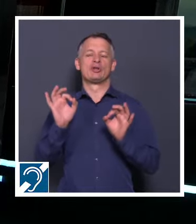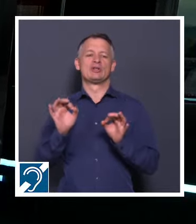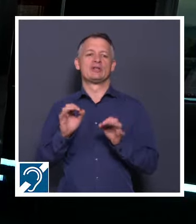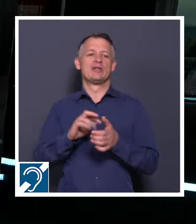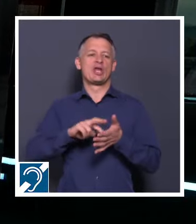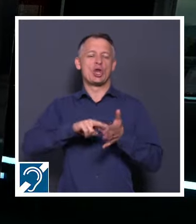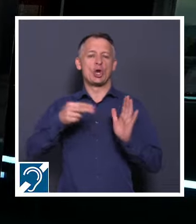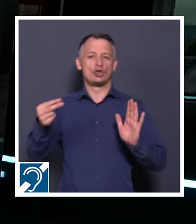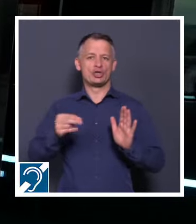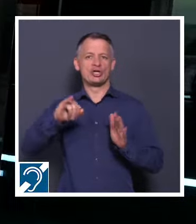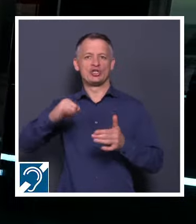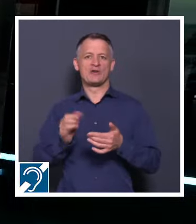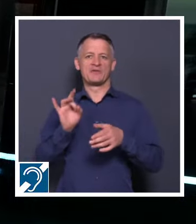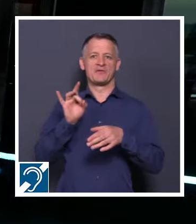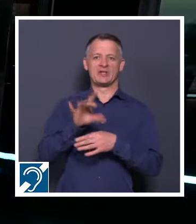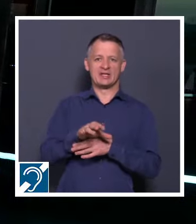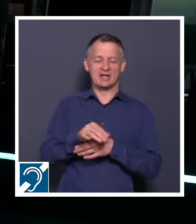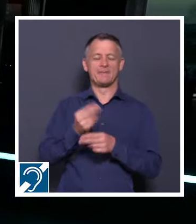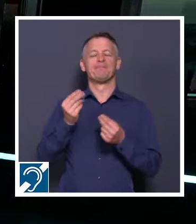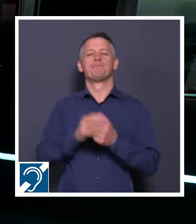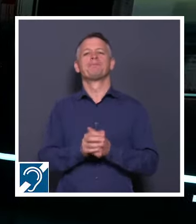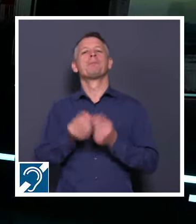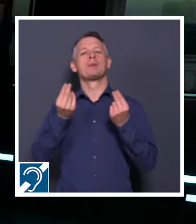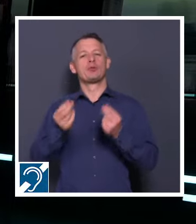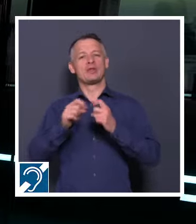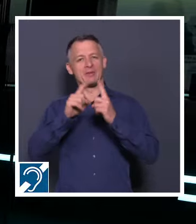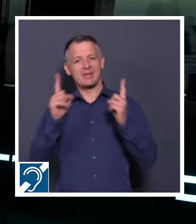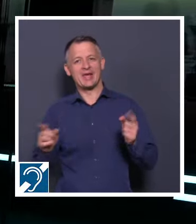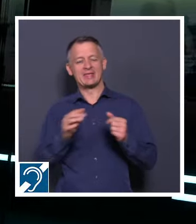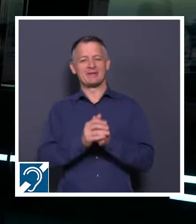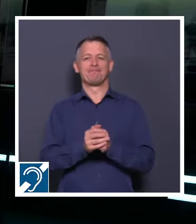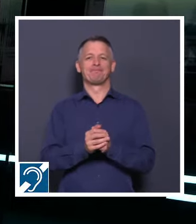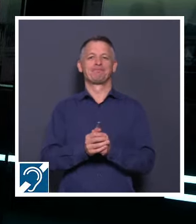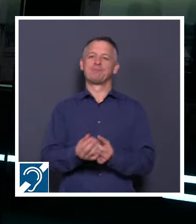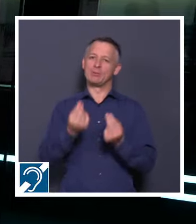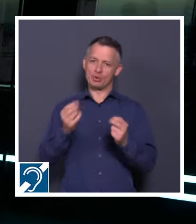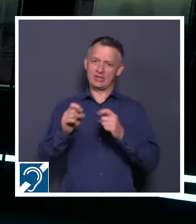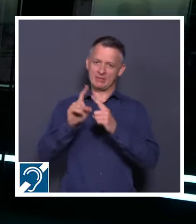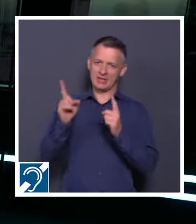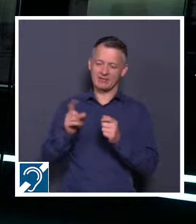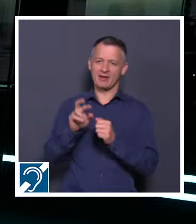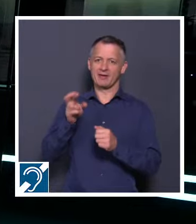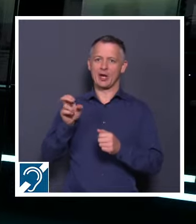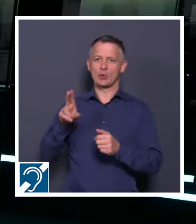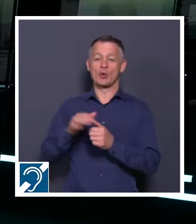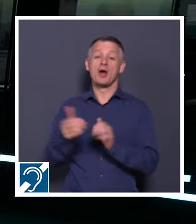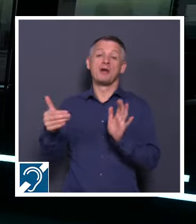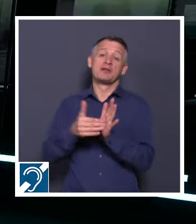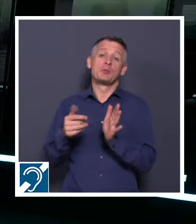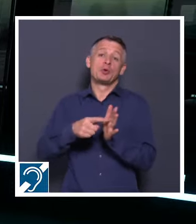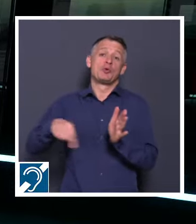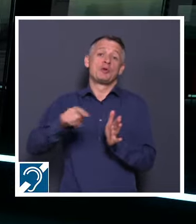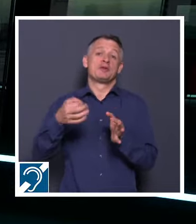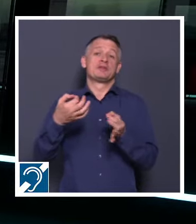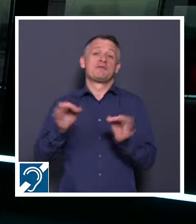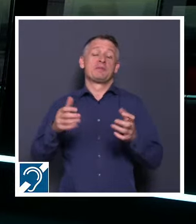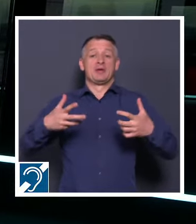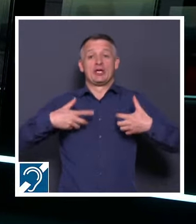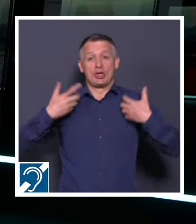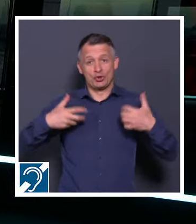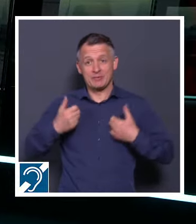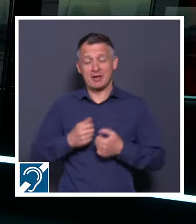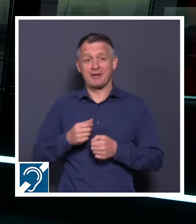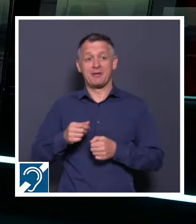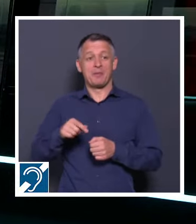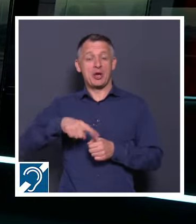Marian! Bună dimineața, Radu! Ar trebui să fim entuziasmați, cred că pe noi ne-ai ascultat, ne-ai și văzut în